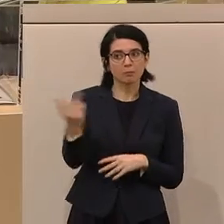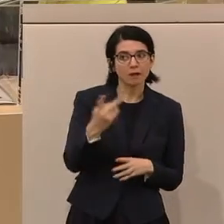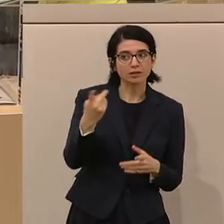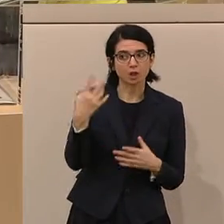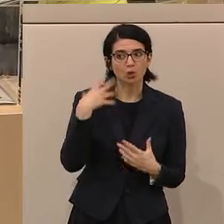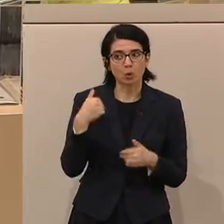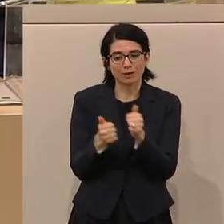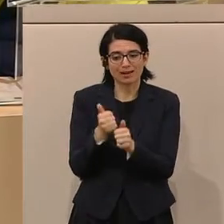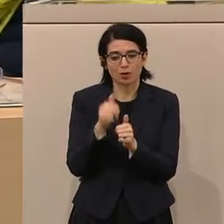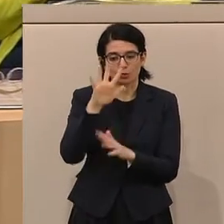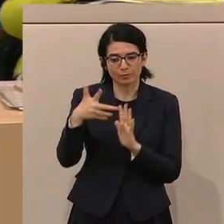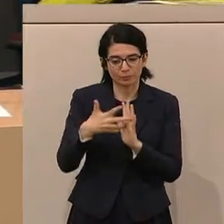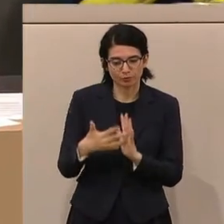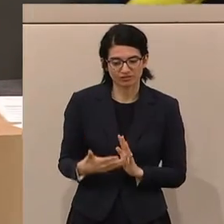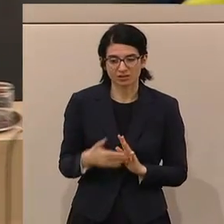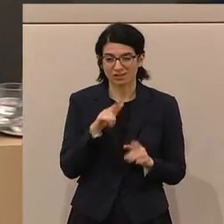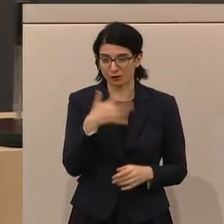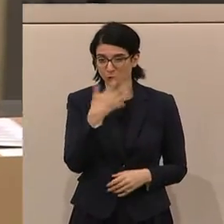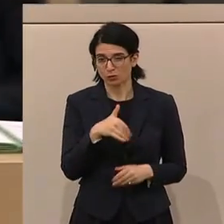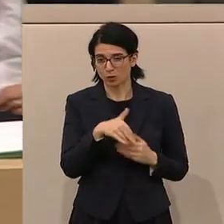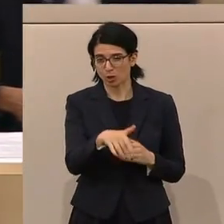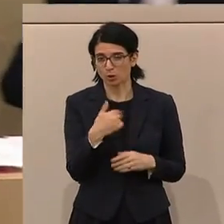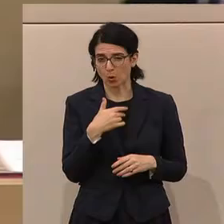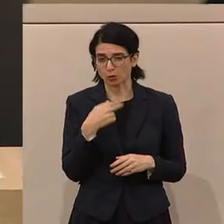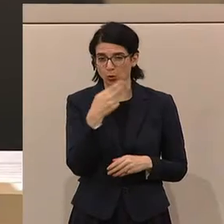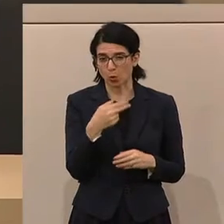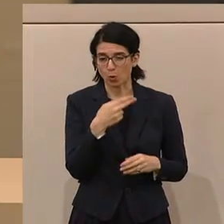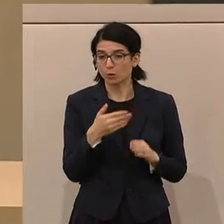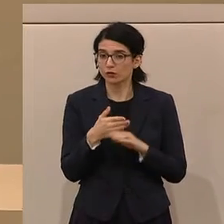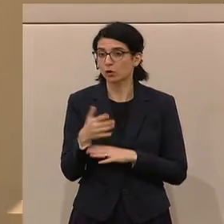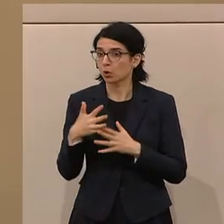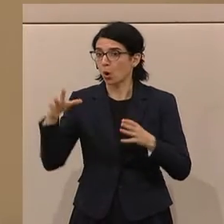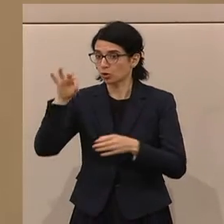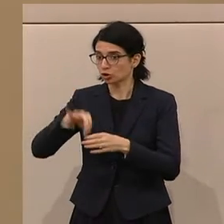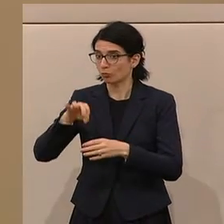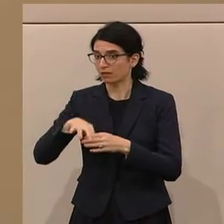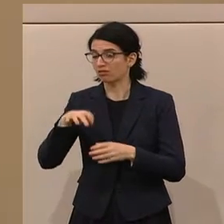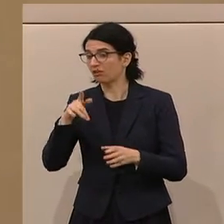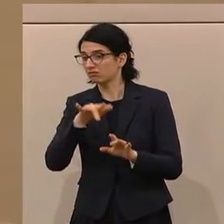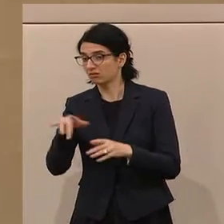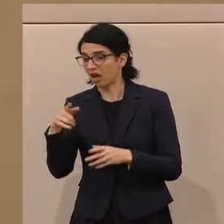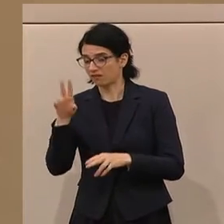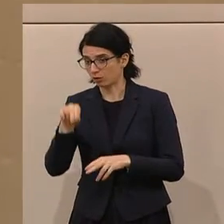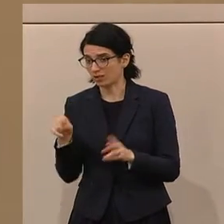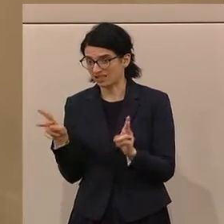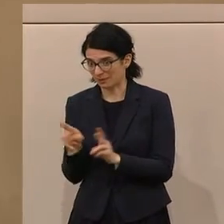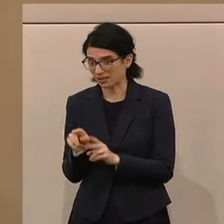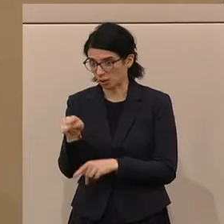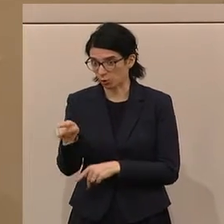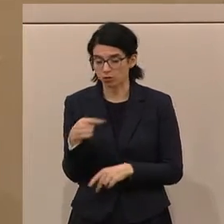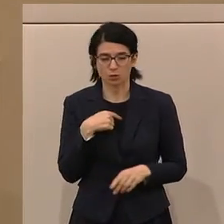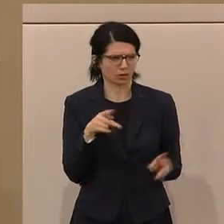nachrechnen. So geht's nicht. 500 Millionen Euro für die Großspender von Sebastian Kurz und die Menschen zahlen drauf. Und dann ist schuld auf einmal die